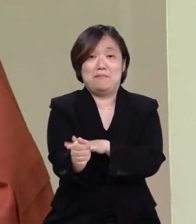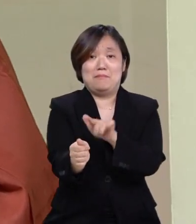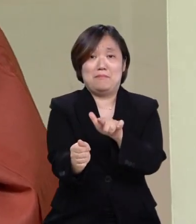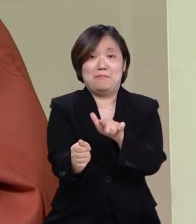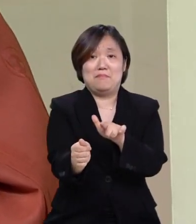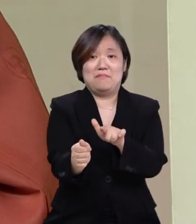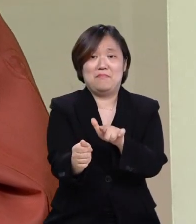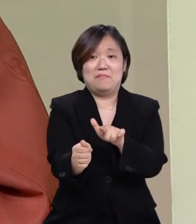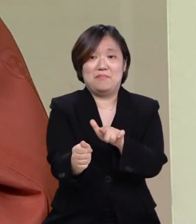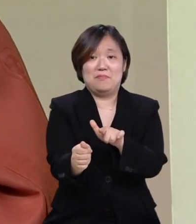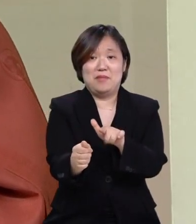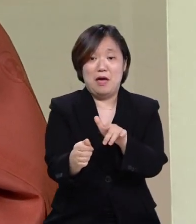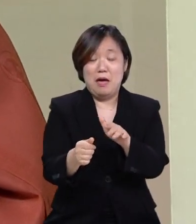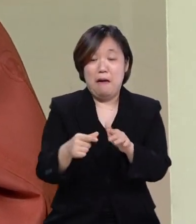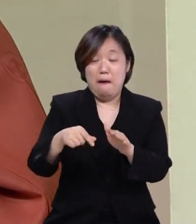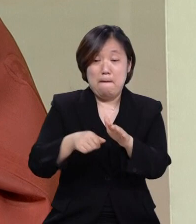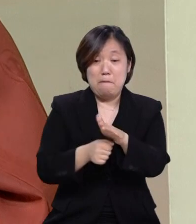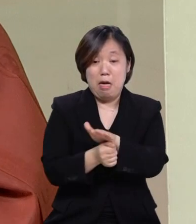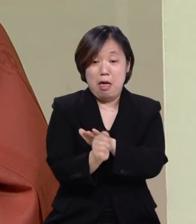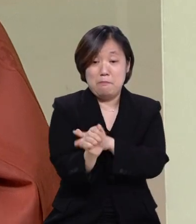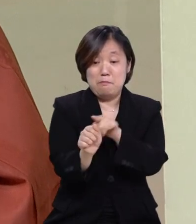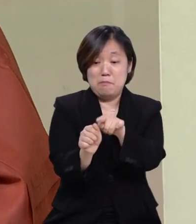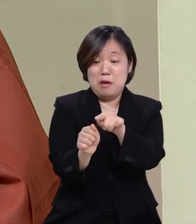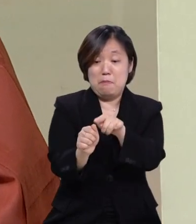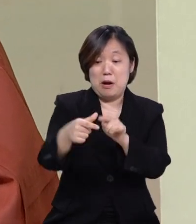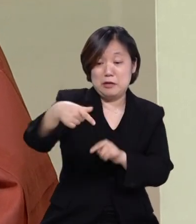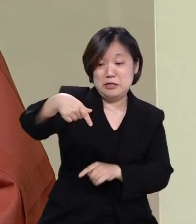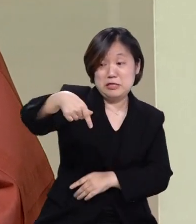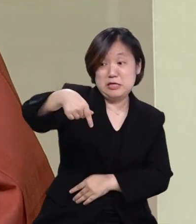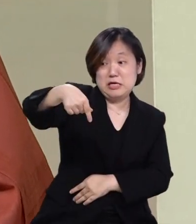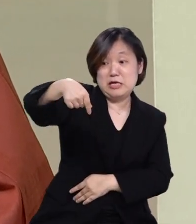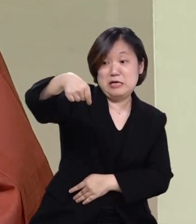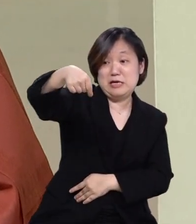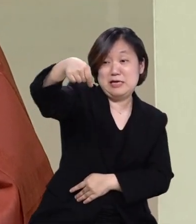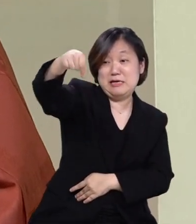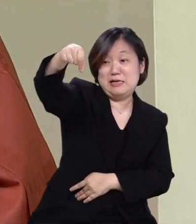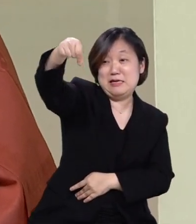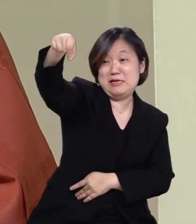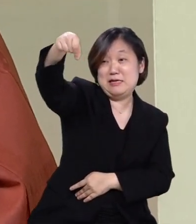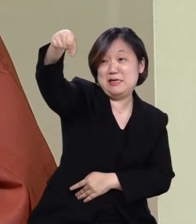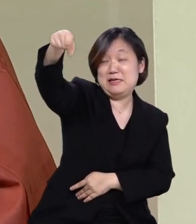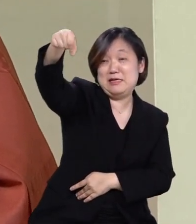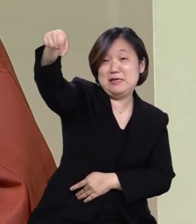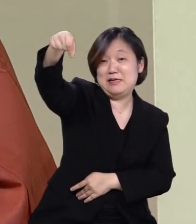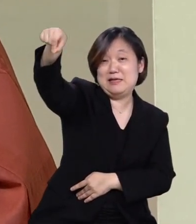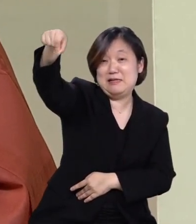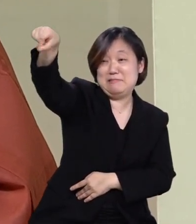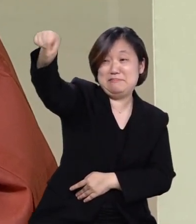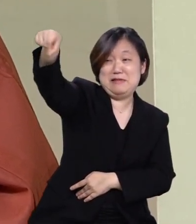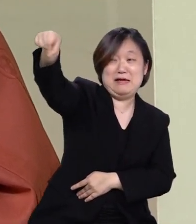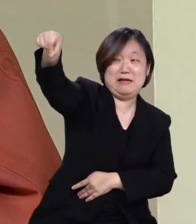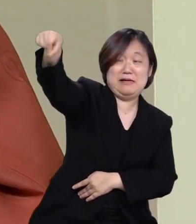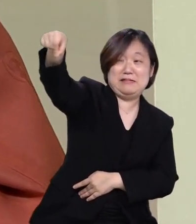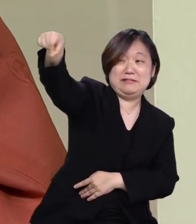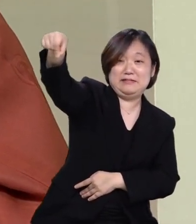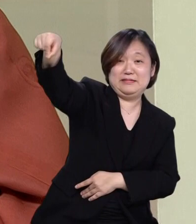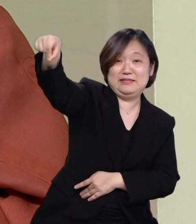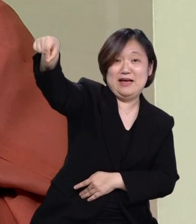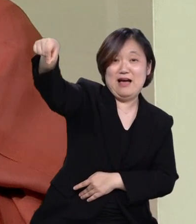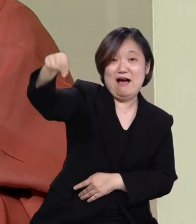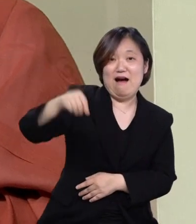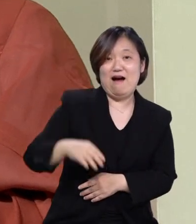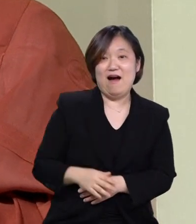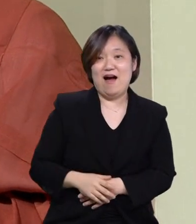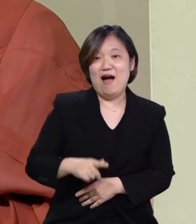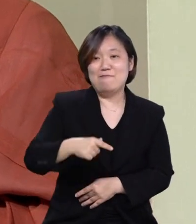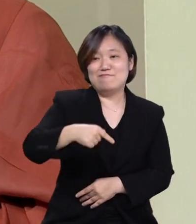뱀 한 마리가 뱀 대가리를 집게로 잡아가지고 대롱대롱 거리는 대롱대롱 꿈틀꿈틀거리는 그 뱀을